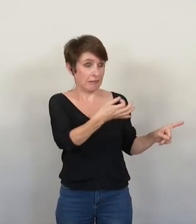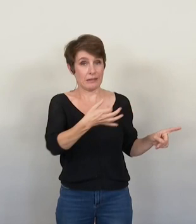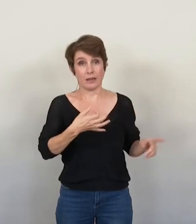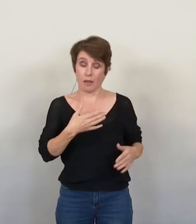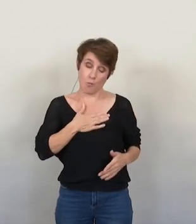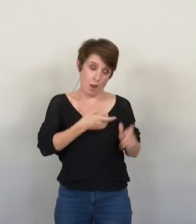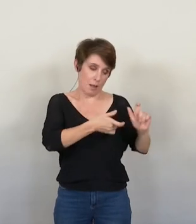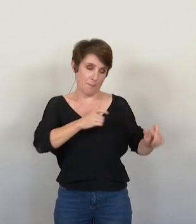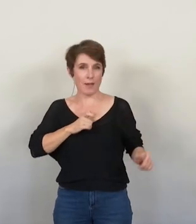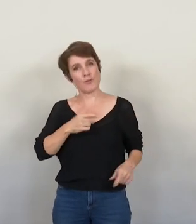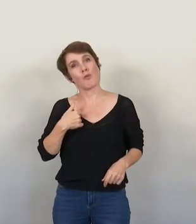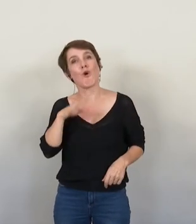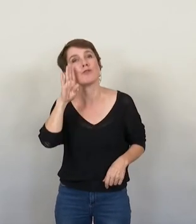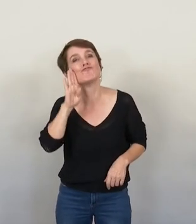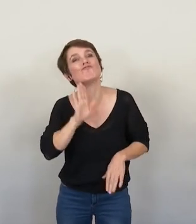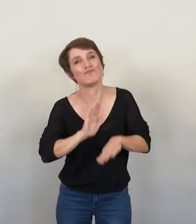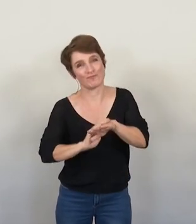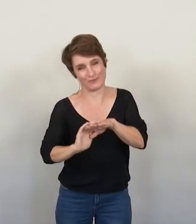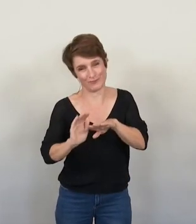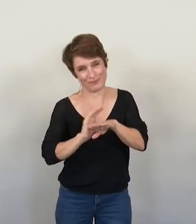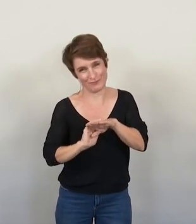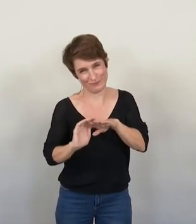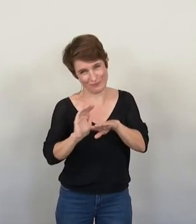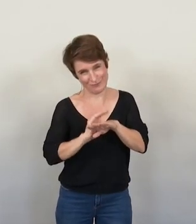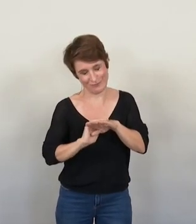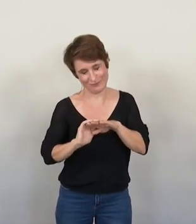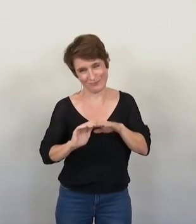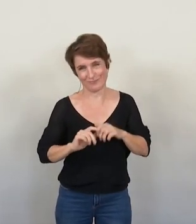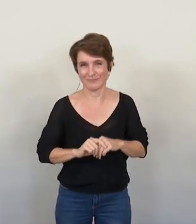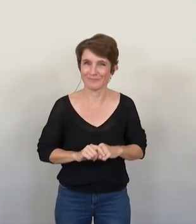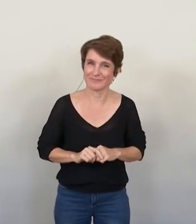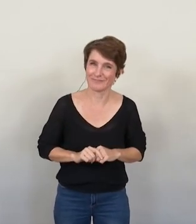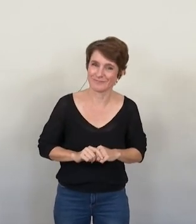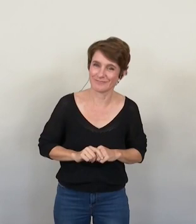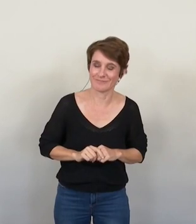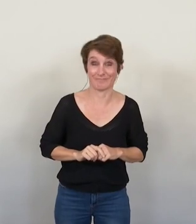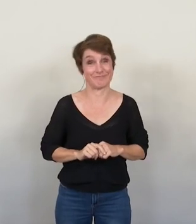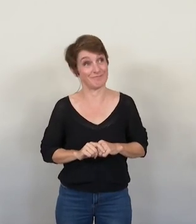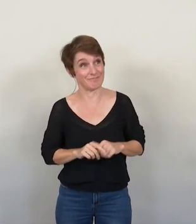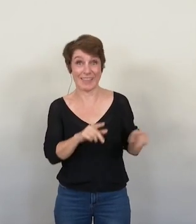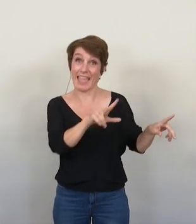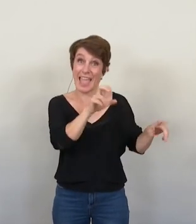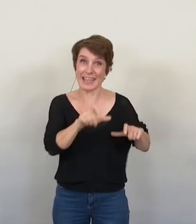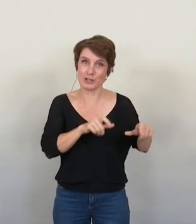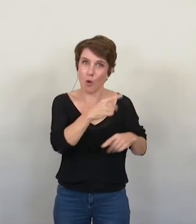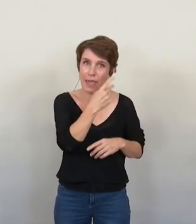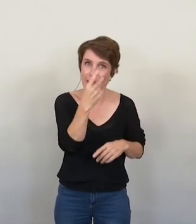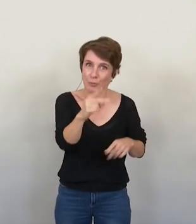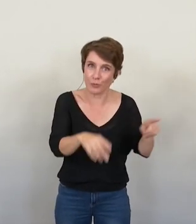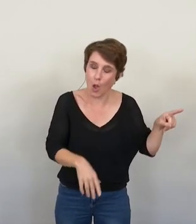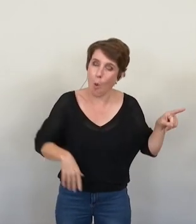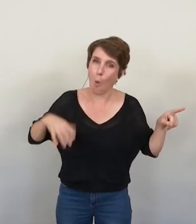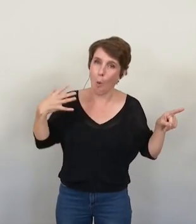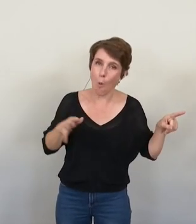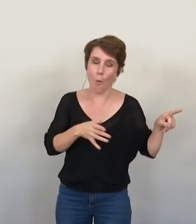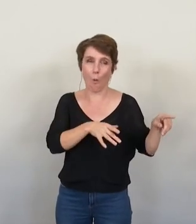bienveillant plus plus plus plus bienveillant y compris que que vos excagnons qui qui ont redit ce que nous